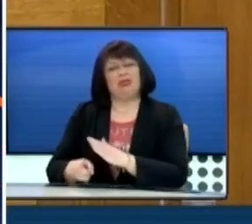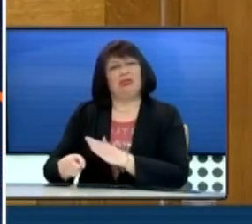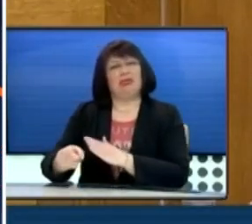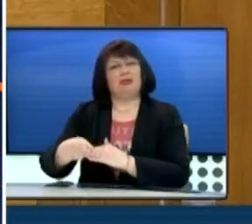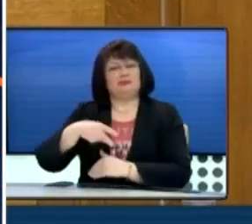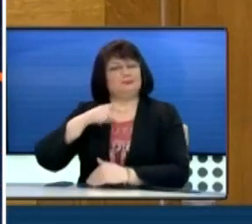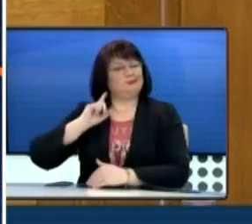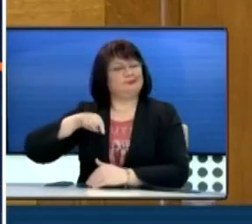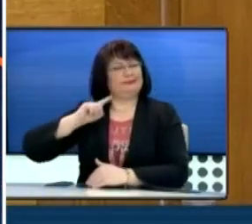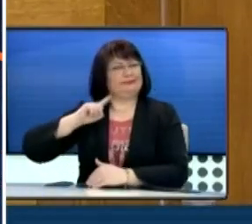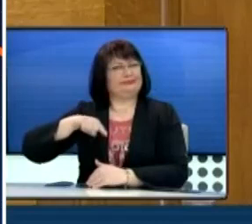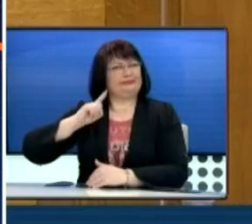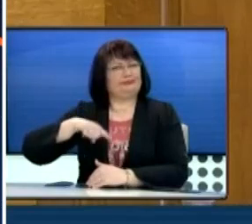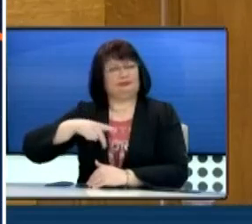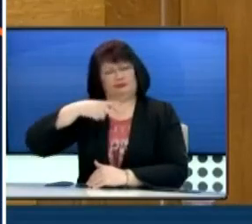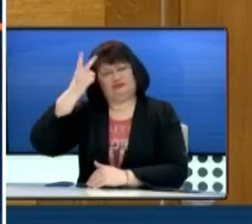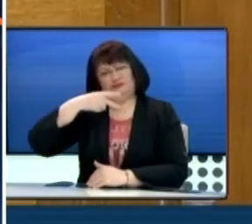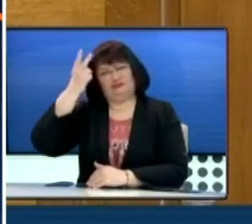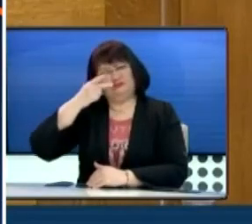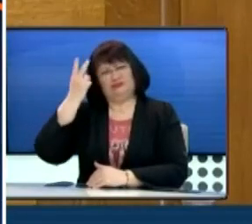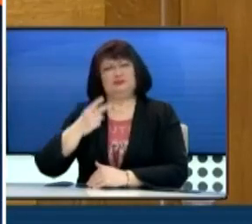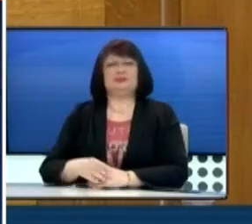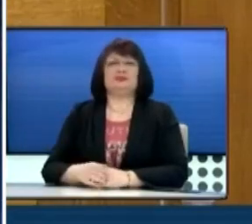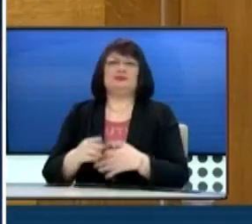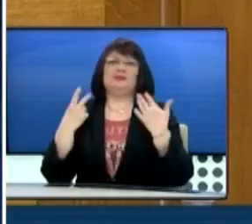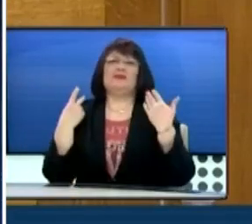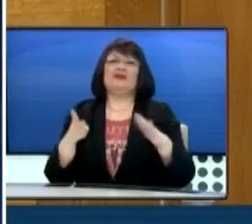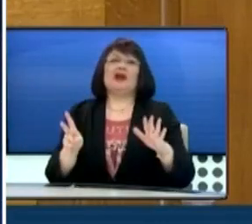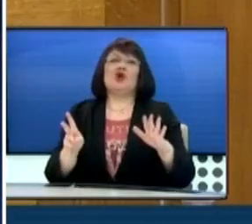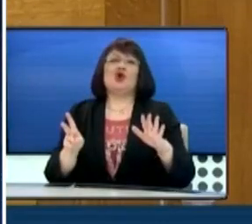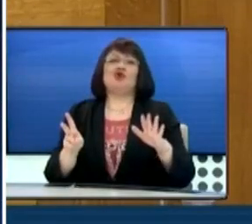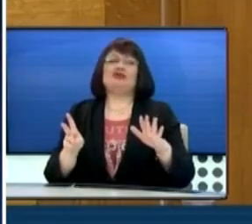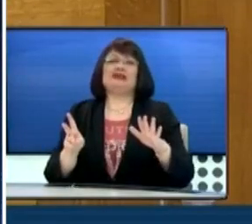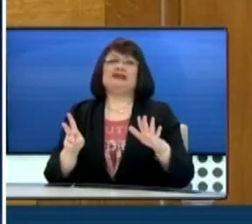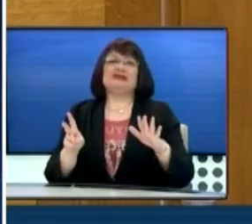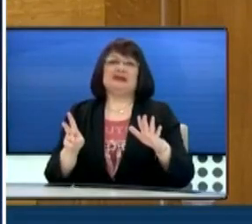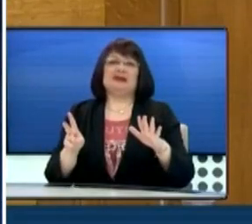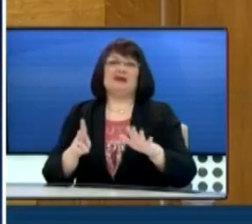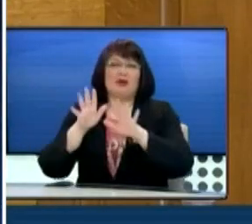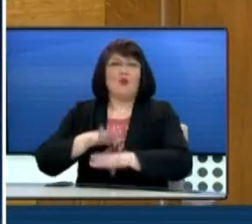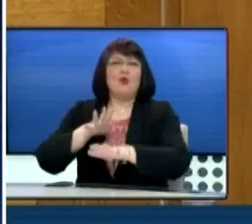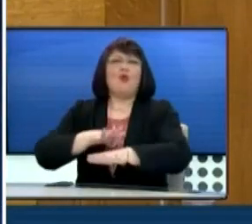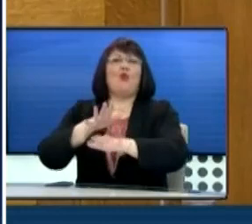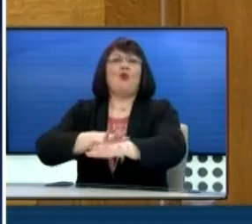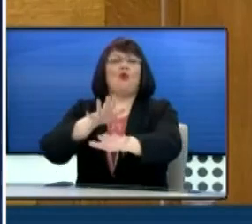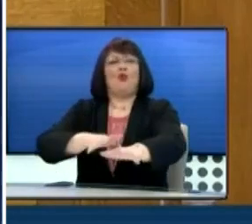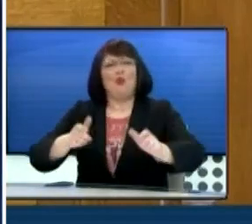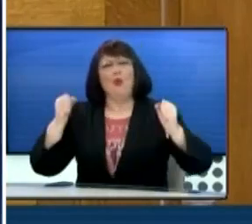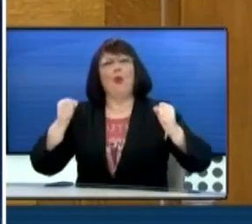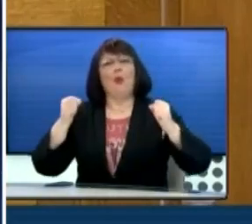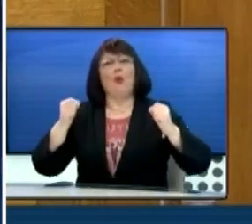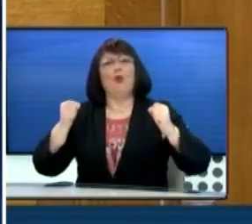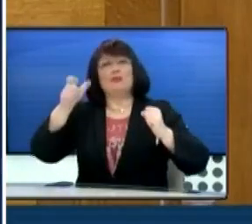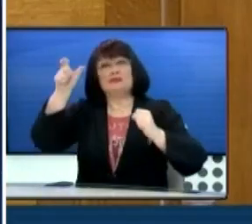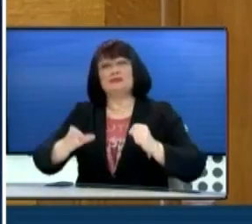και της αγοράς, αλλά για αναπροσαρμογή των μέτρων, απευθύνοντας παράλληλα και ένα μήνυμα, μια προειδοποίηση προς τους πολίτες ότι αν